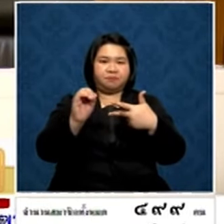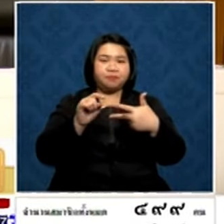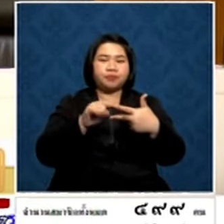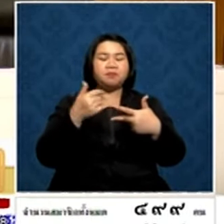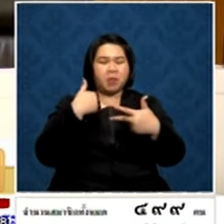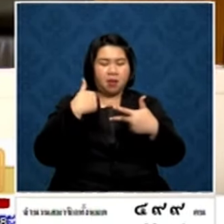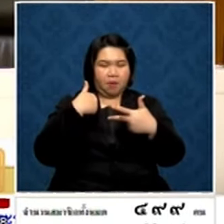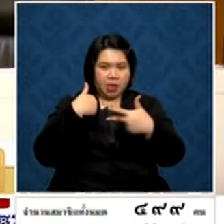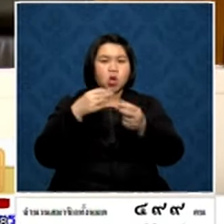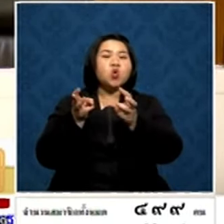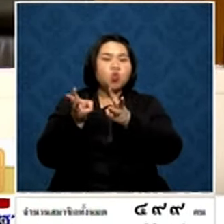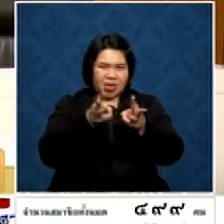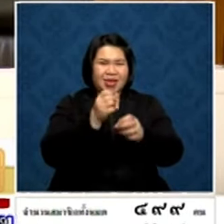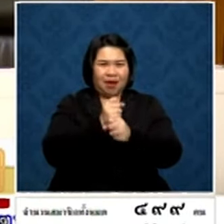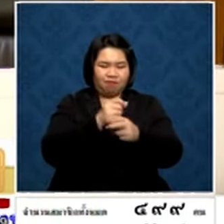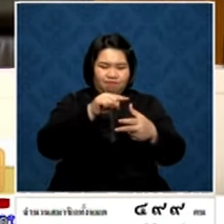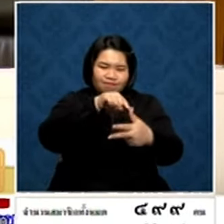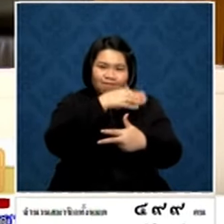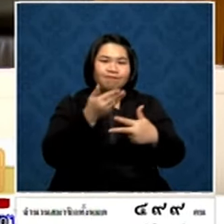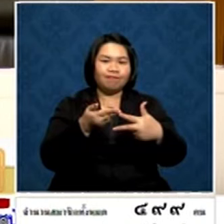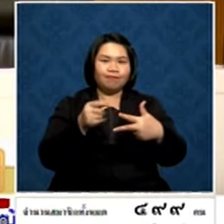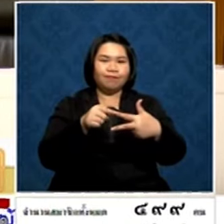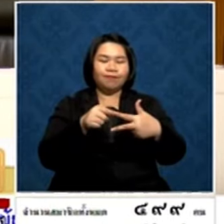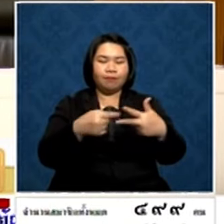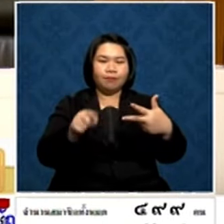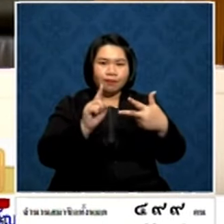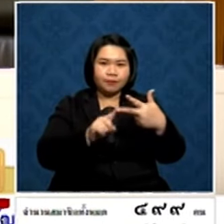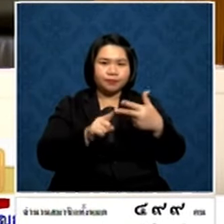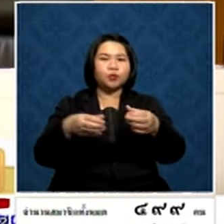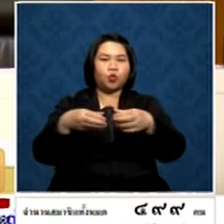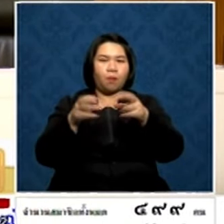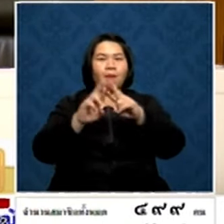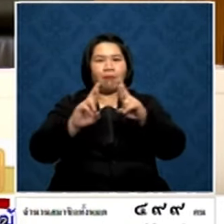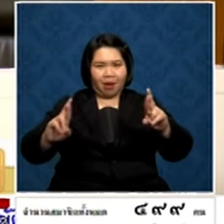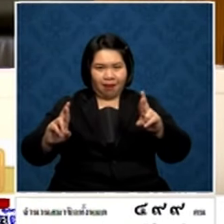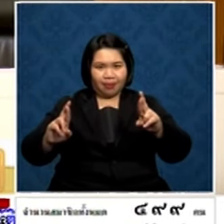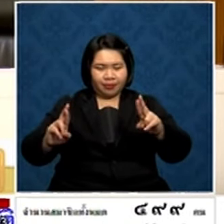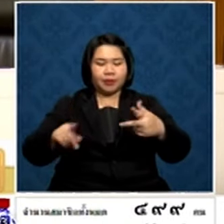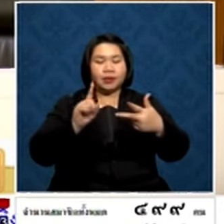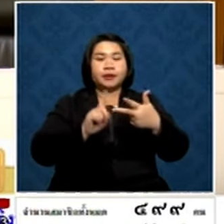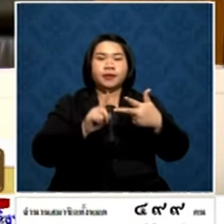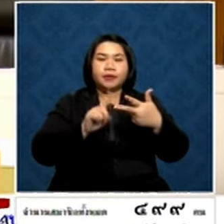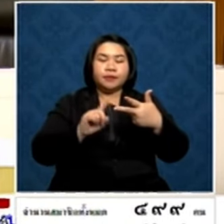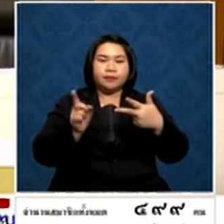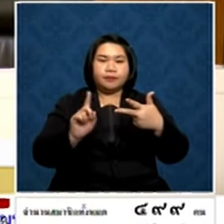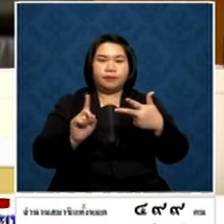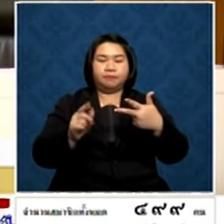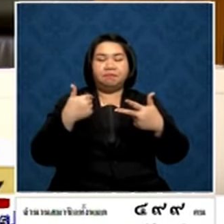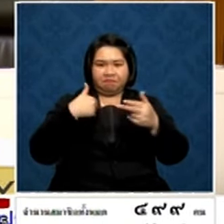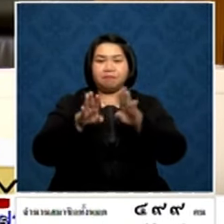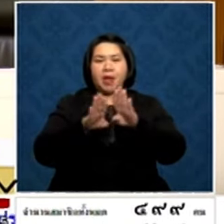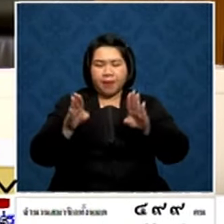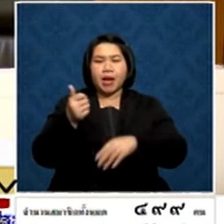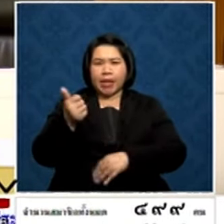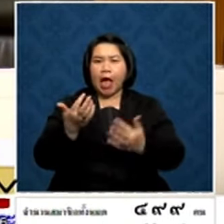เฟสในการลงทะเบียนถัดไปนะครับ 3กลุ่มร้านค้าครับกลุ่มนี้เนี่ยเราจะเปิดลงทะเบียน